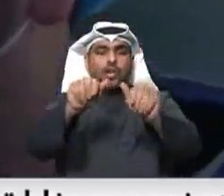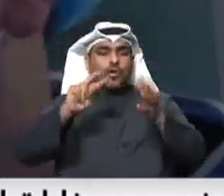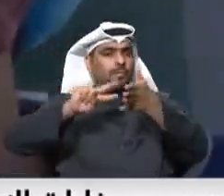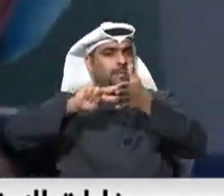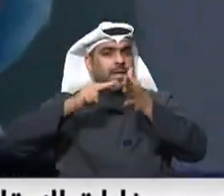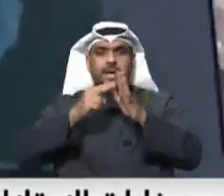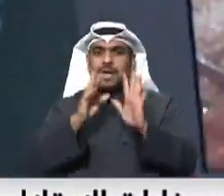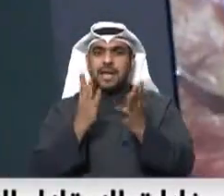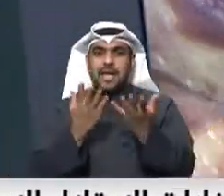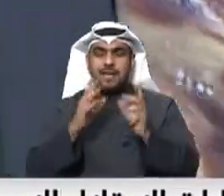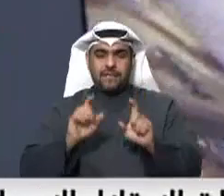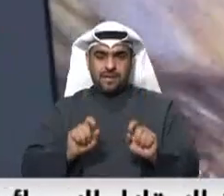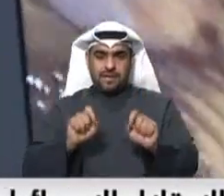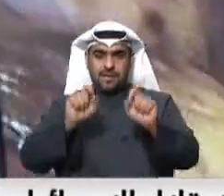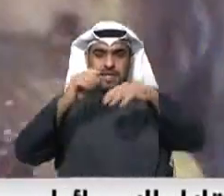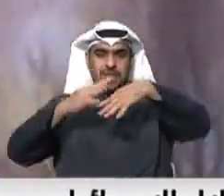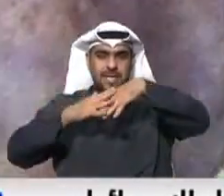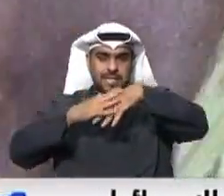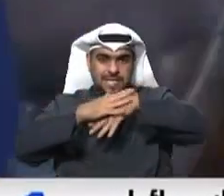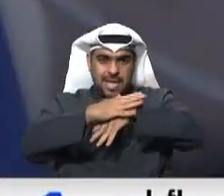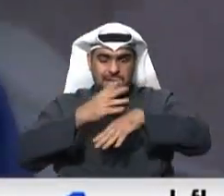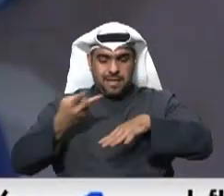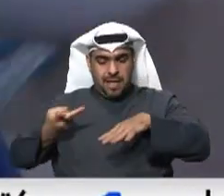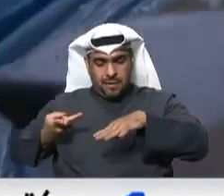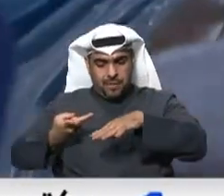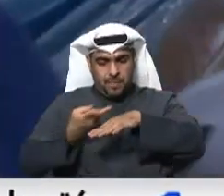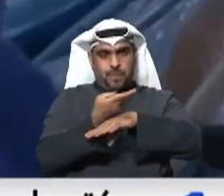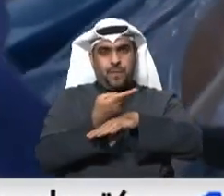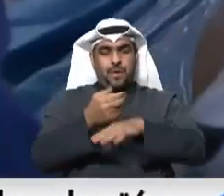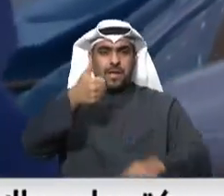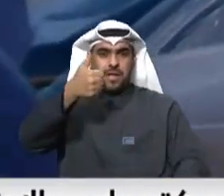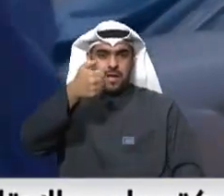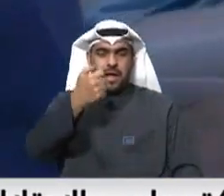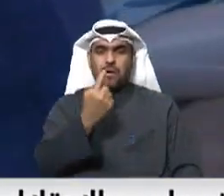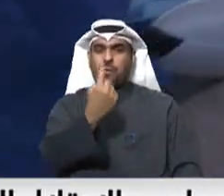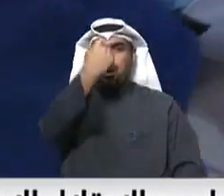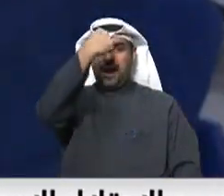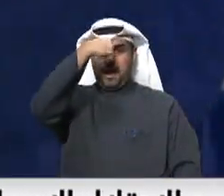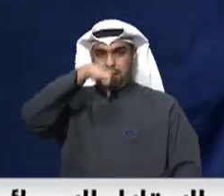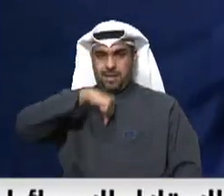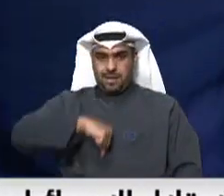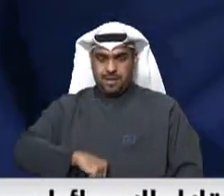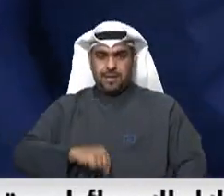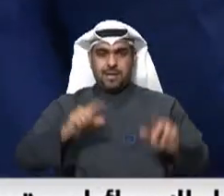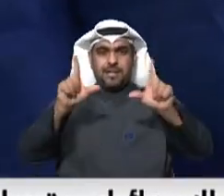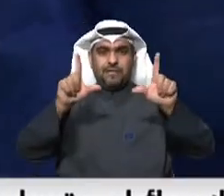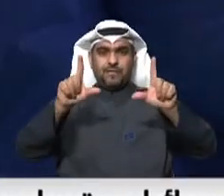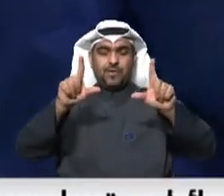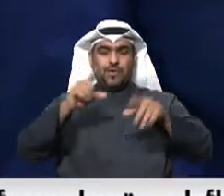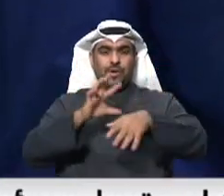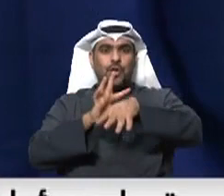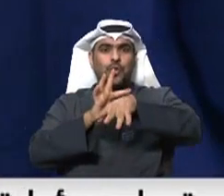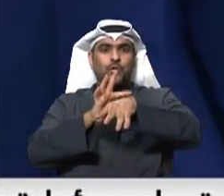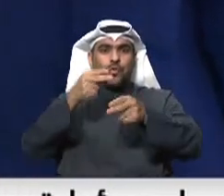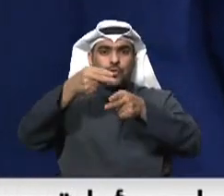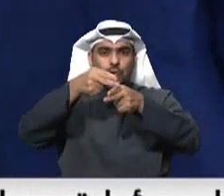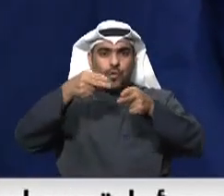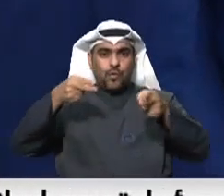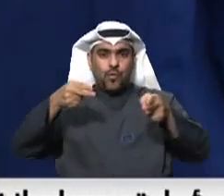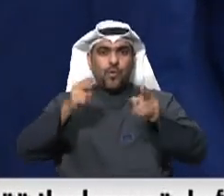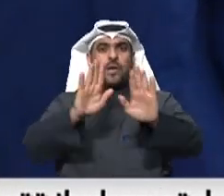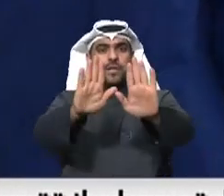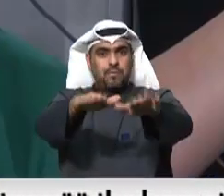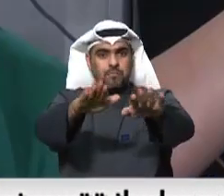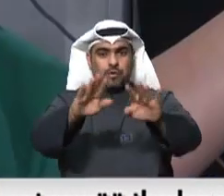اورام سرطانيه بواسطه المنظار بحضور انامل الجراحين من الكوادر الوطنيه منها استئصال